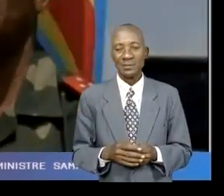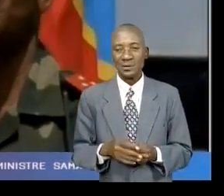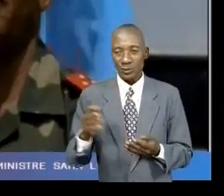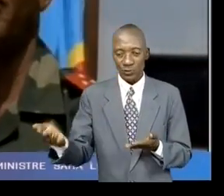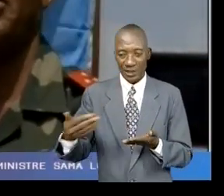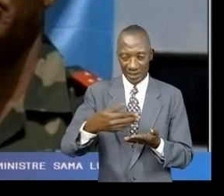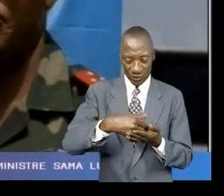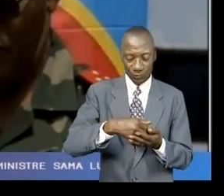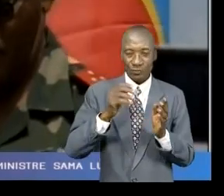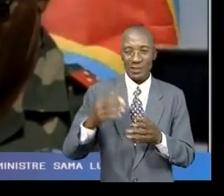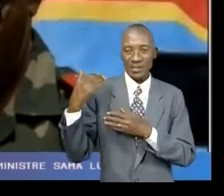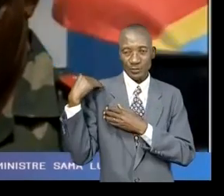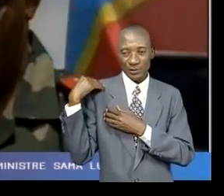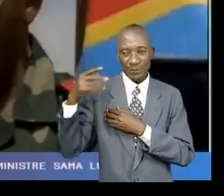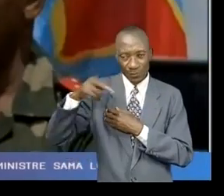manière suivante.